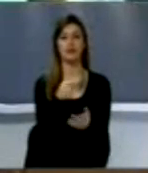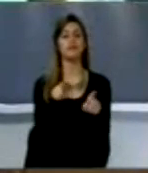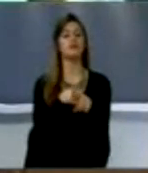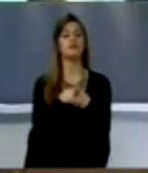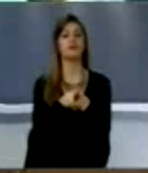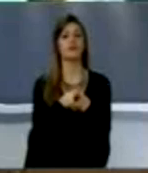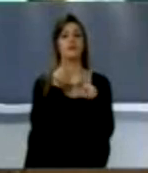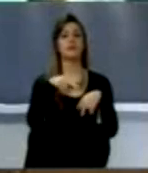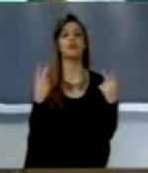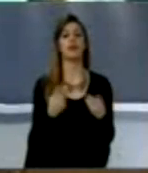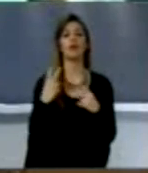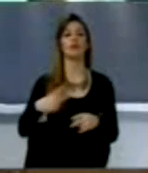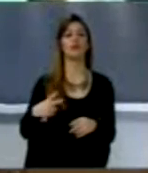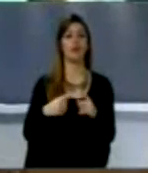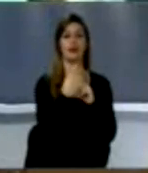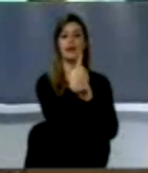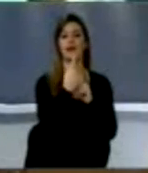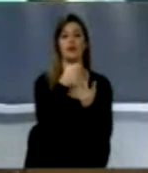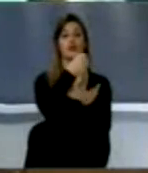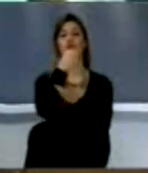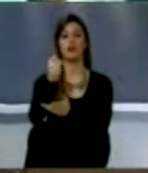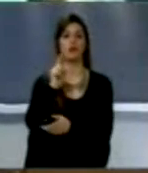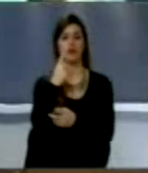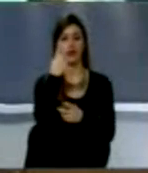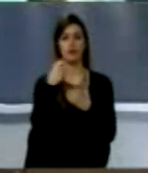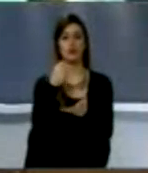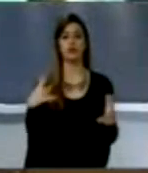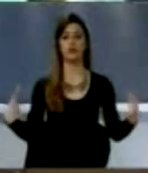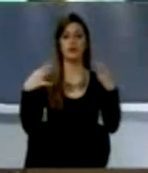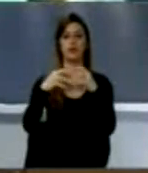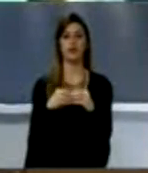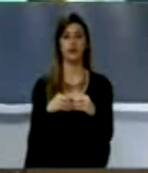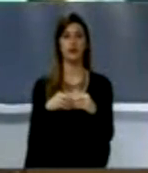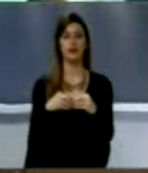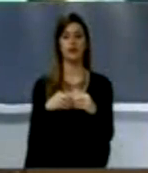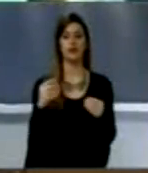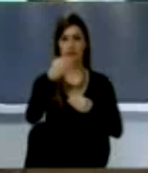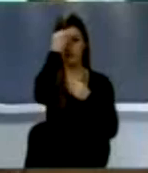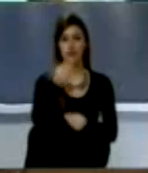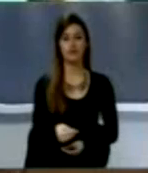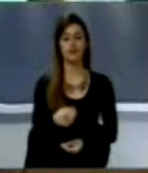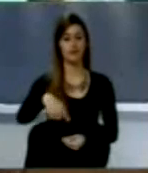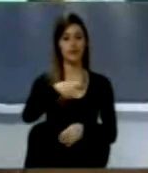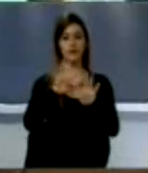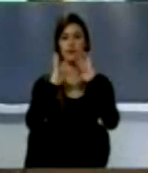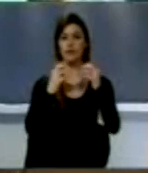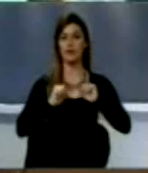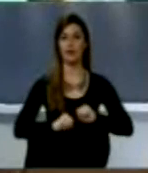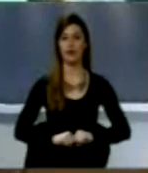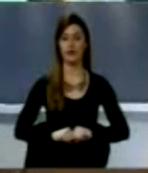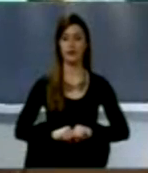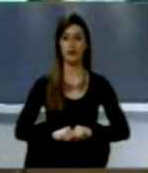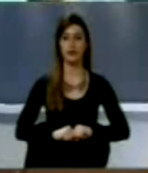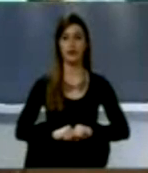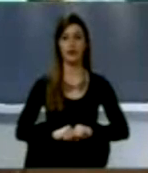për secilin qytetar të Kosovës, e jo një të vetëm për gjithë neve. Të nderuar anëtar të kabinetit qeveritar, para